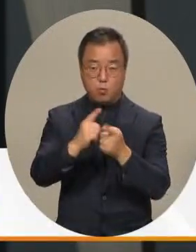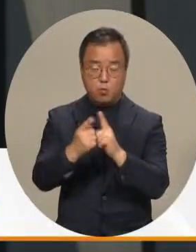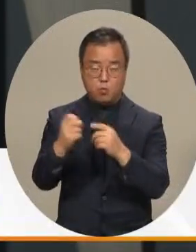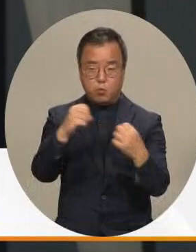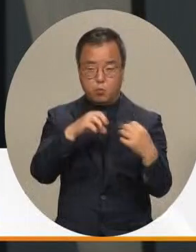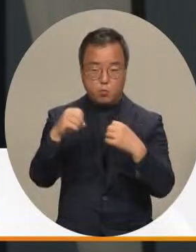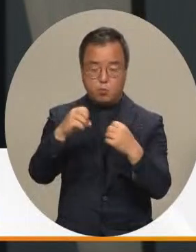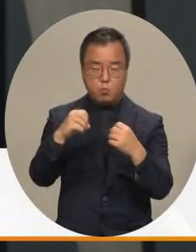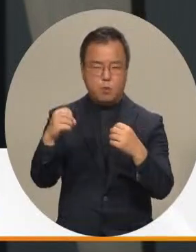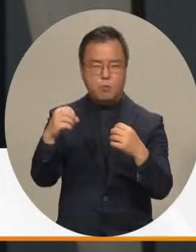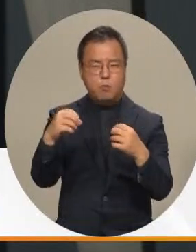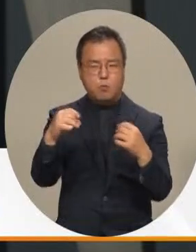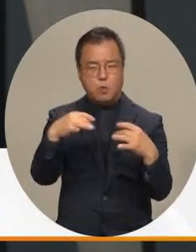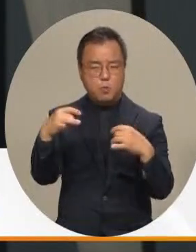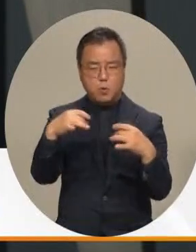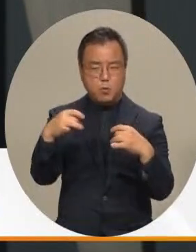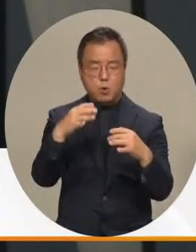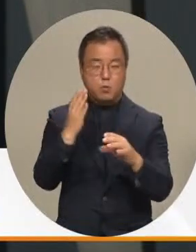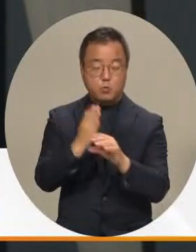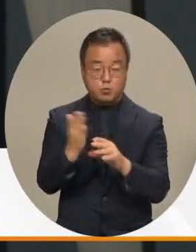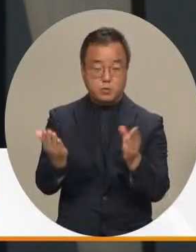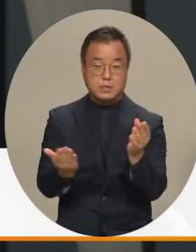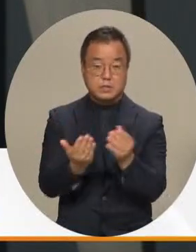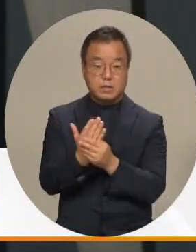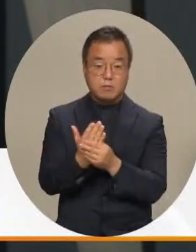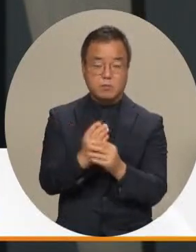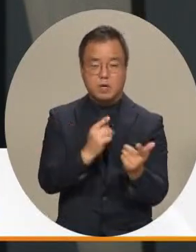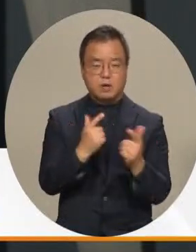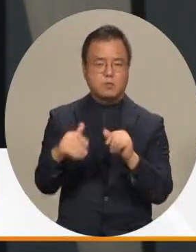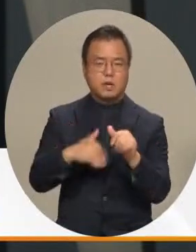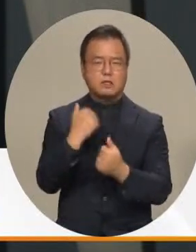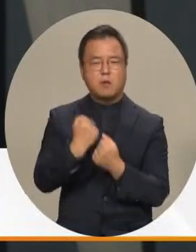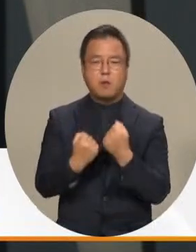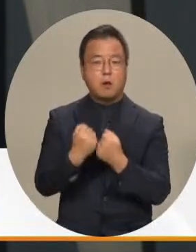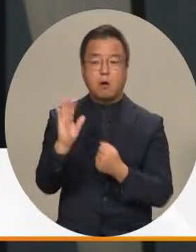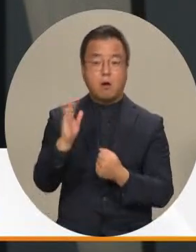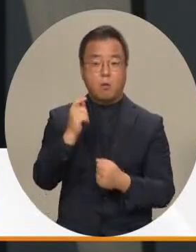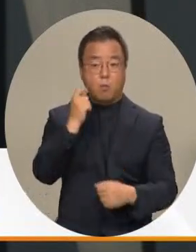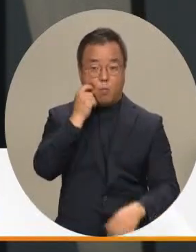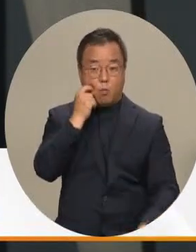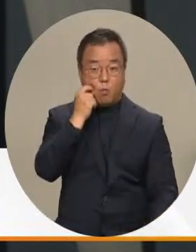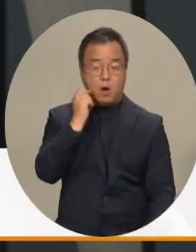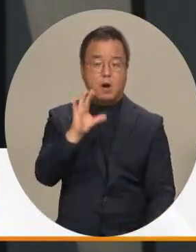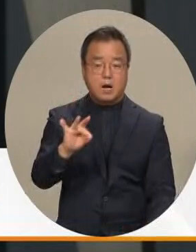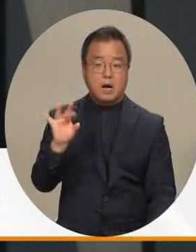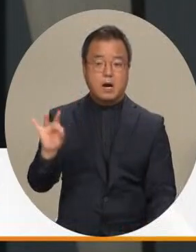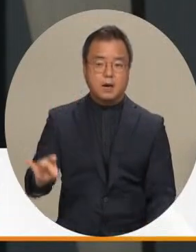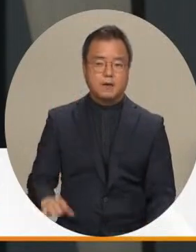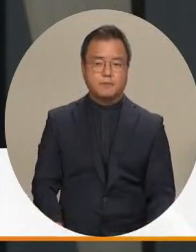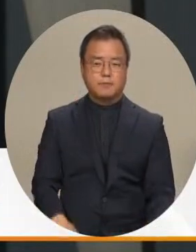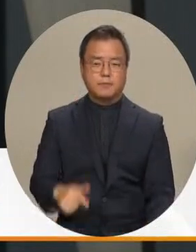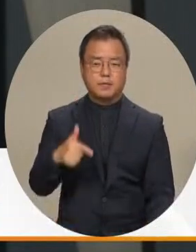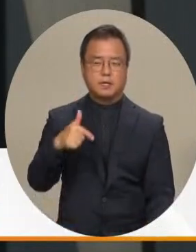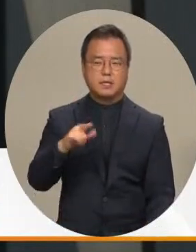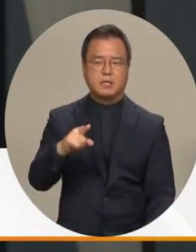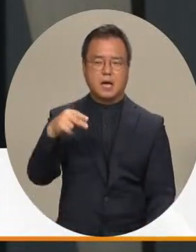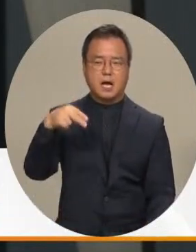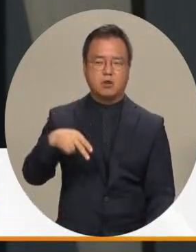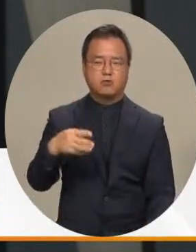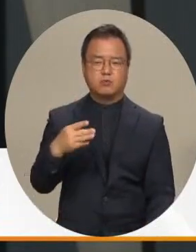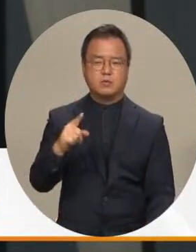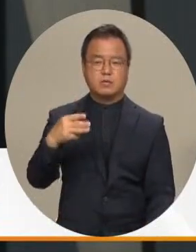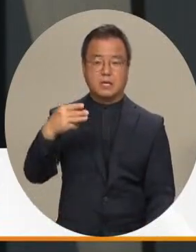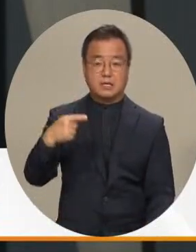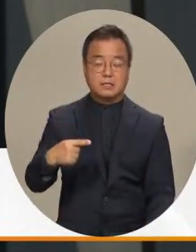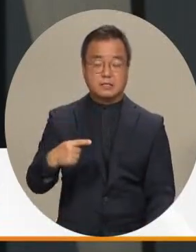또는 입자와 환경의 특성에 대해서 나타나는 현상을 설명하지 못하는 사례들이 종종 나타나곤 합니다 게슈탈트 심리학자들은 유명한